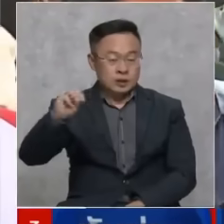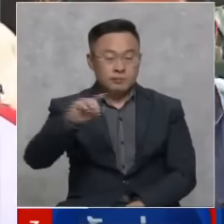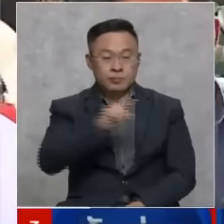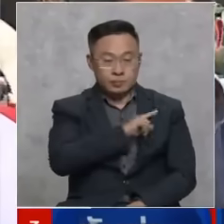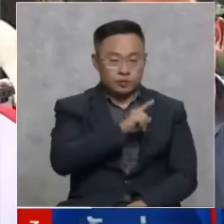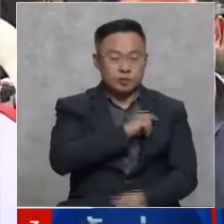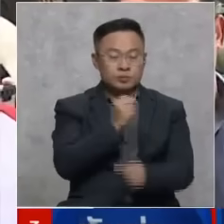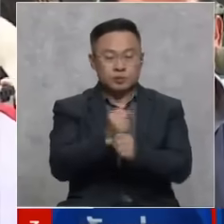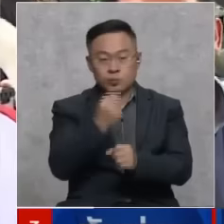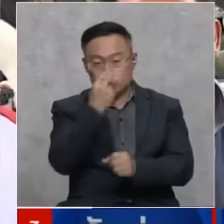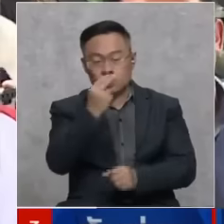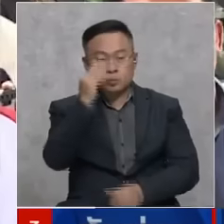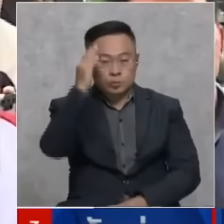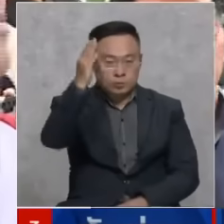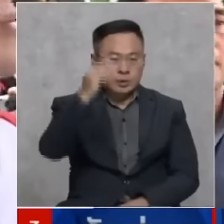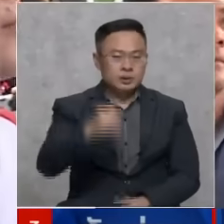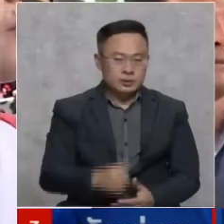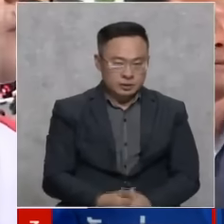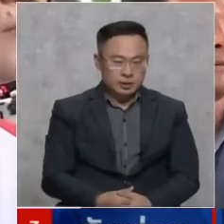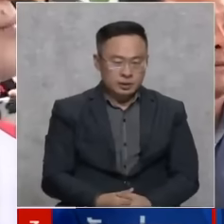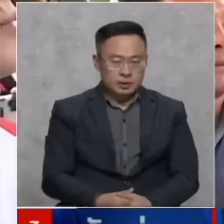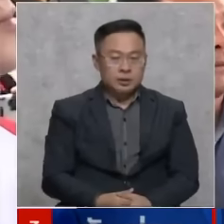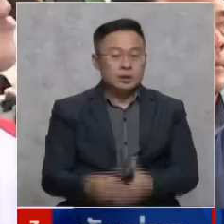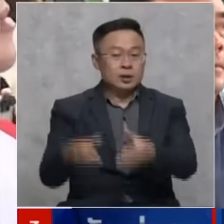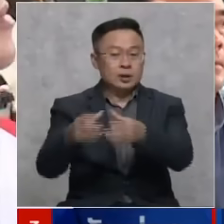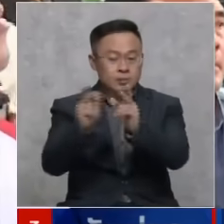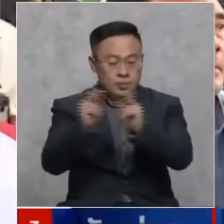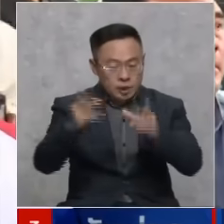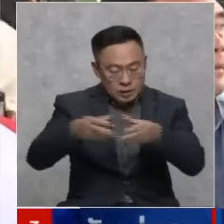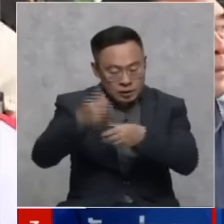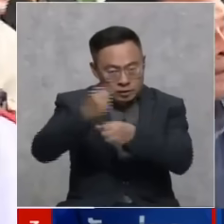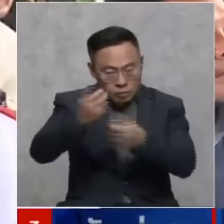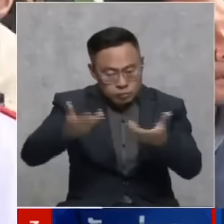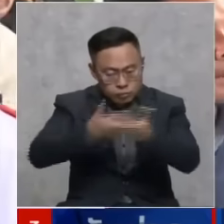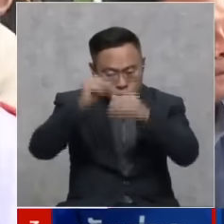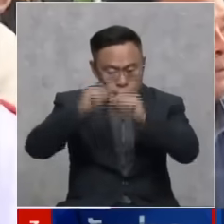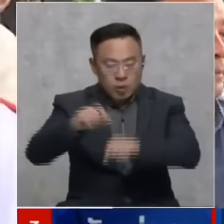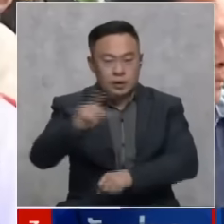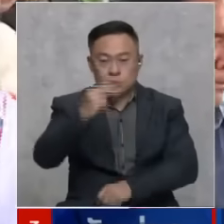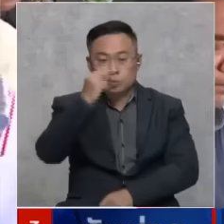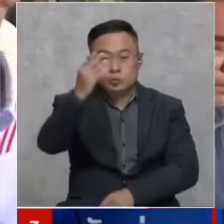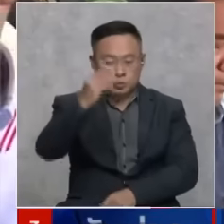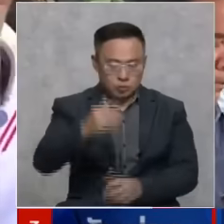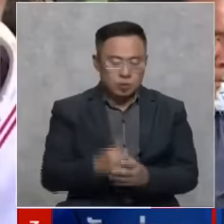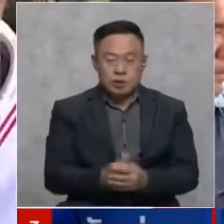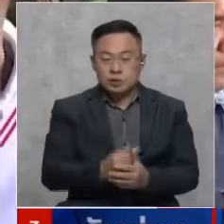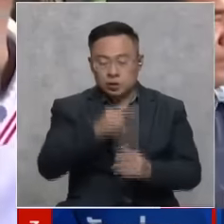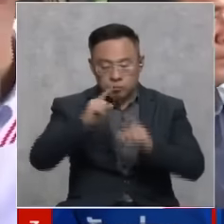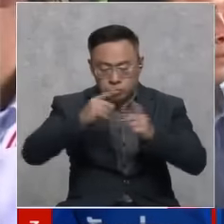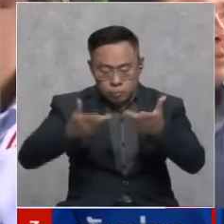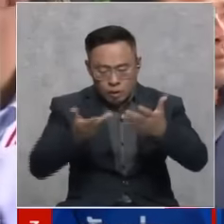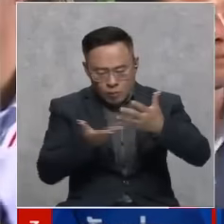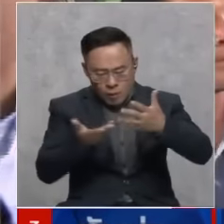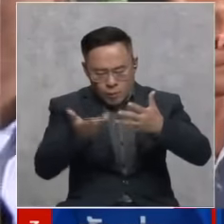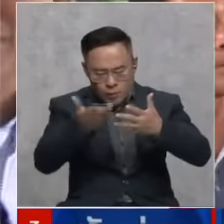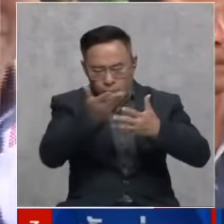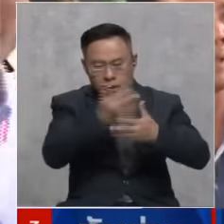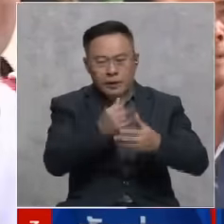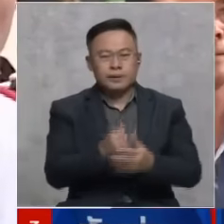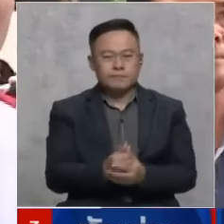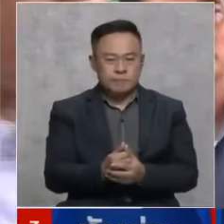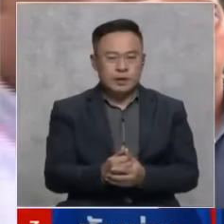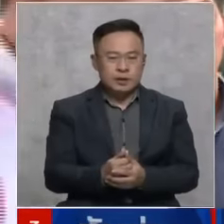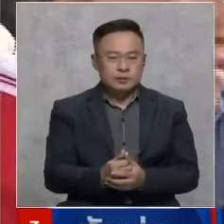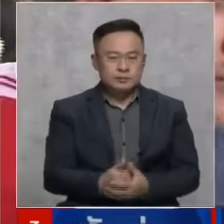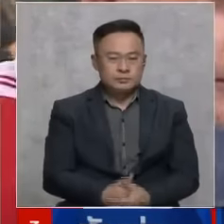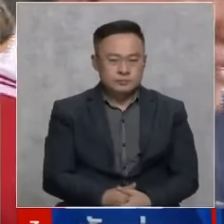ห็นด้วยตามนี้หรือไม่อย่างไรใช่ไหมครับถ้ากรรมการมีมติเห็นชอบตามนี้เนี่ยเขาก็ผลักดันให้เดินตามนี้เราเองเนี่ยหวังอย่างนั้น